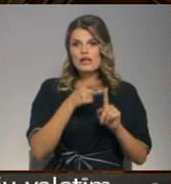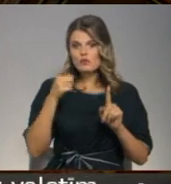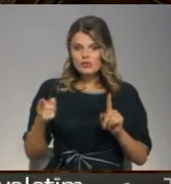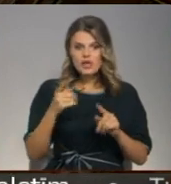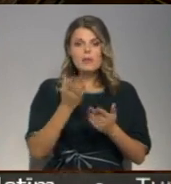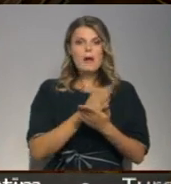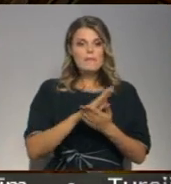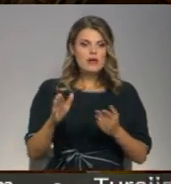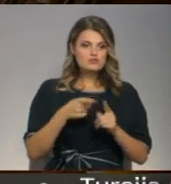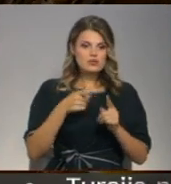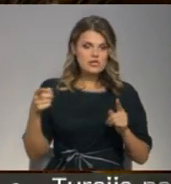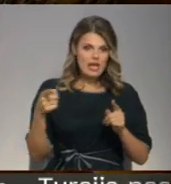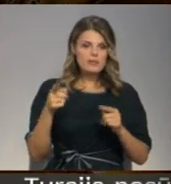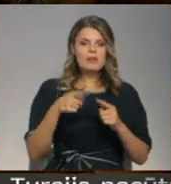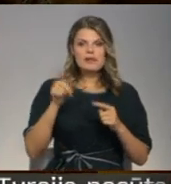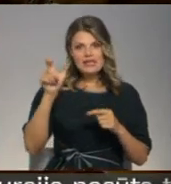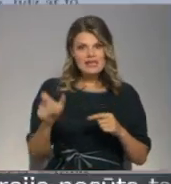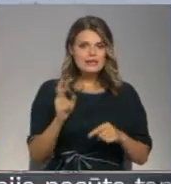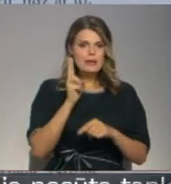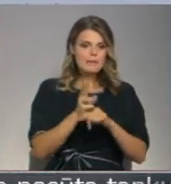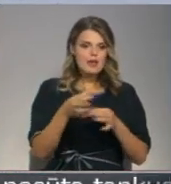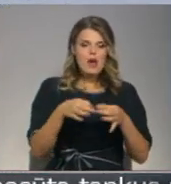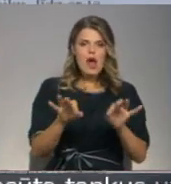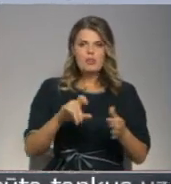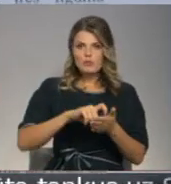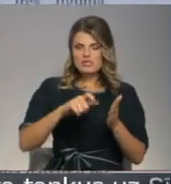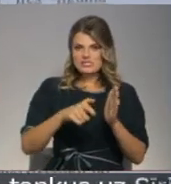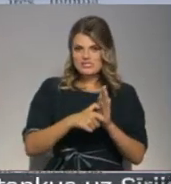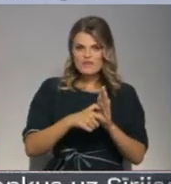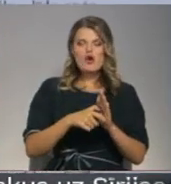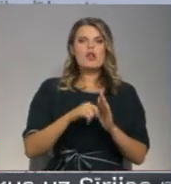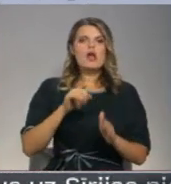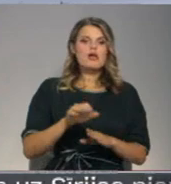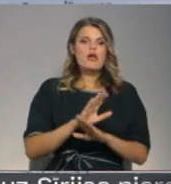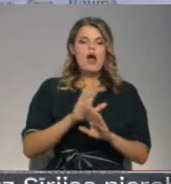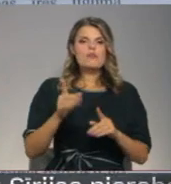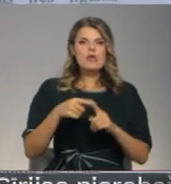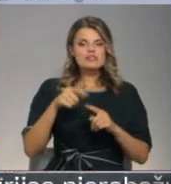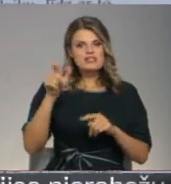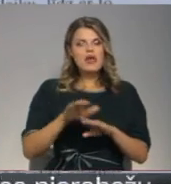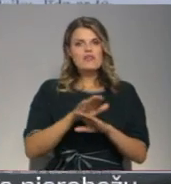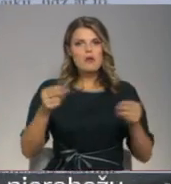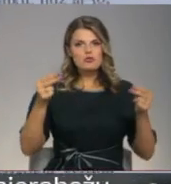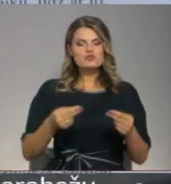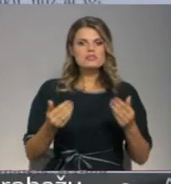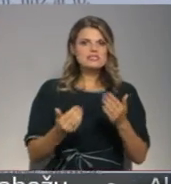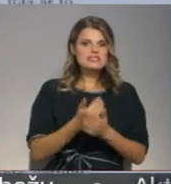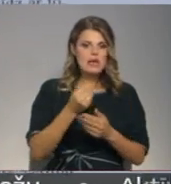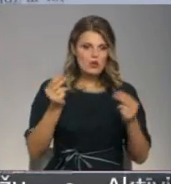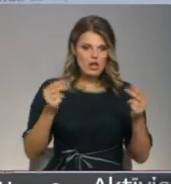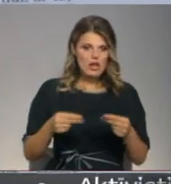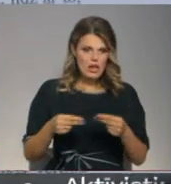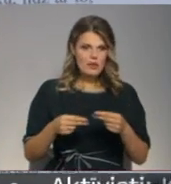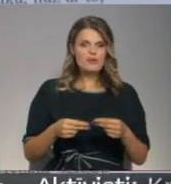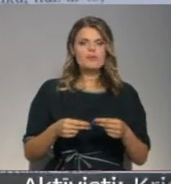ka beidzoties līguma termiņam, īrniekam būs pienākums atbrīvot dzīvojamo telpu, ja vien ar izīrētāju nebūs noslēgts jauns līgums.